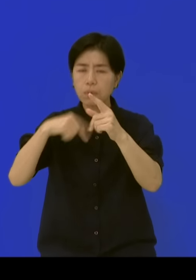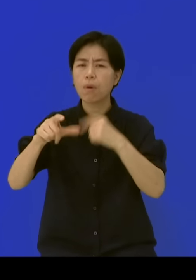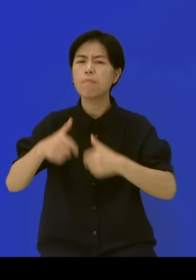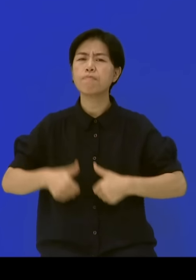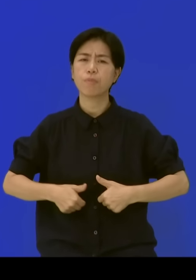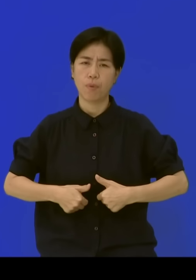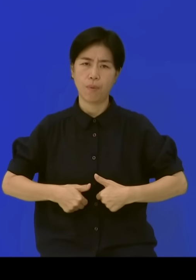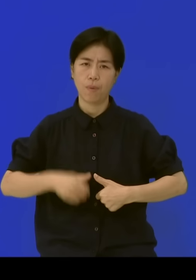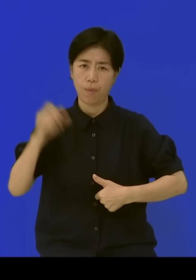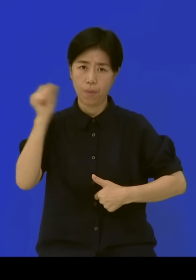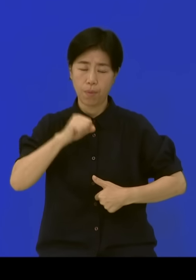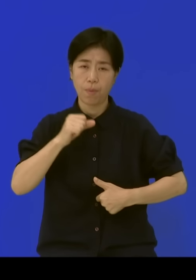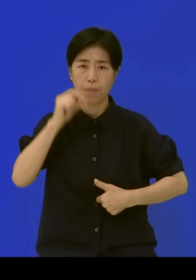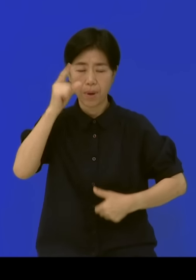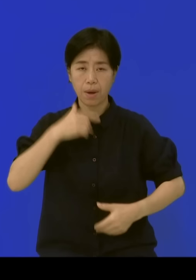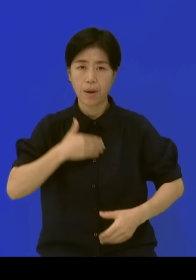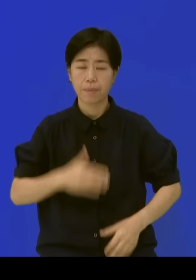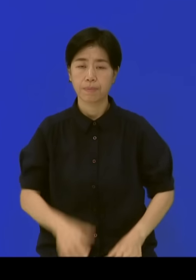거죠.